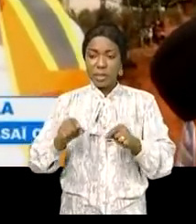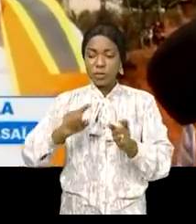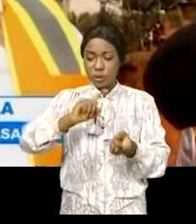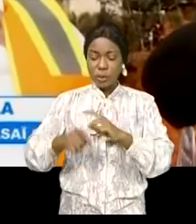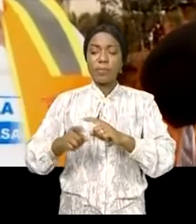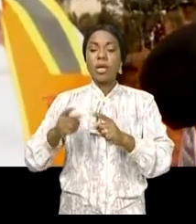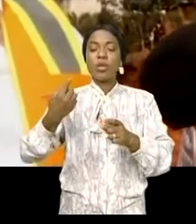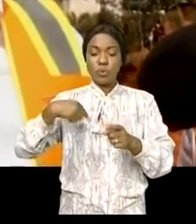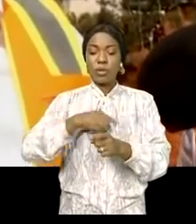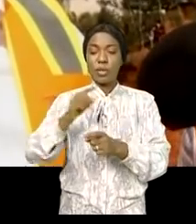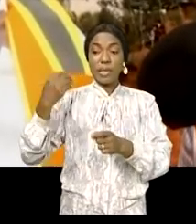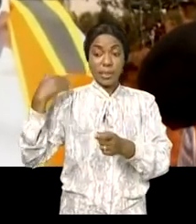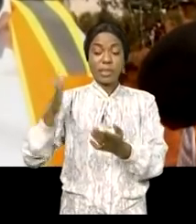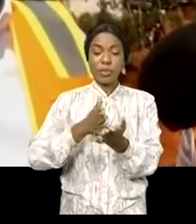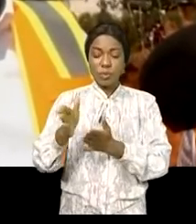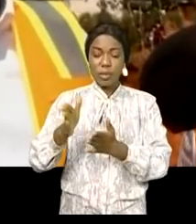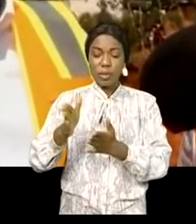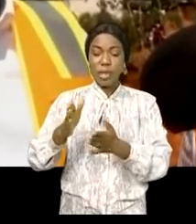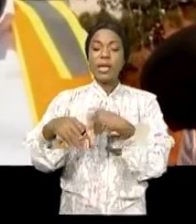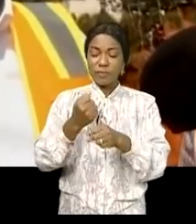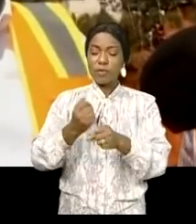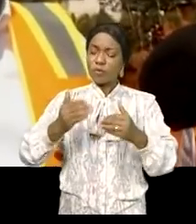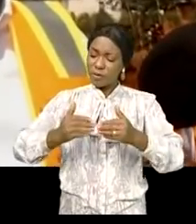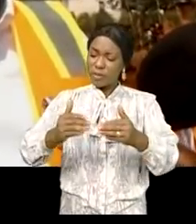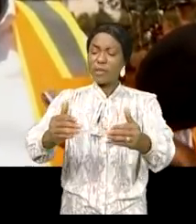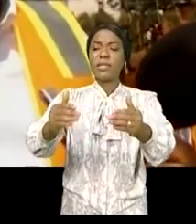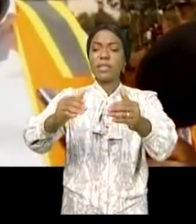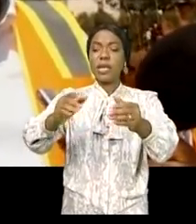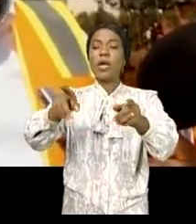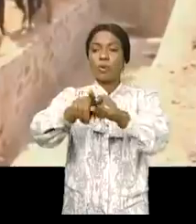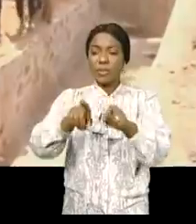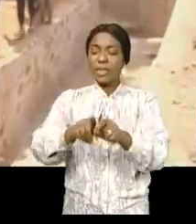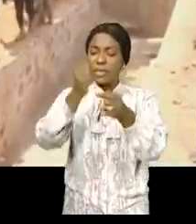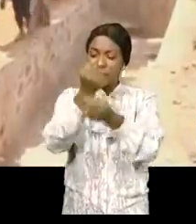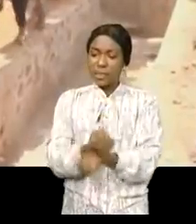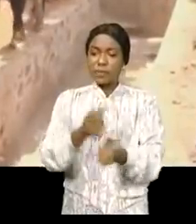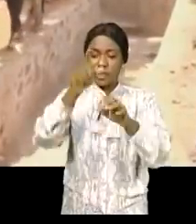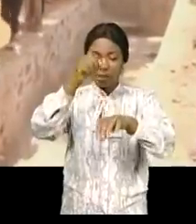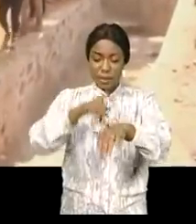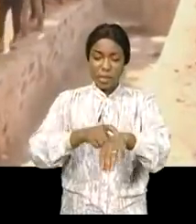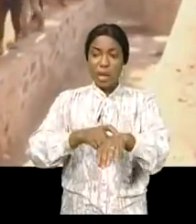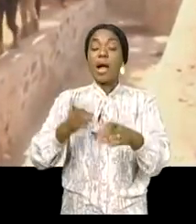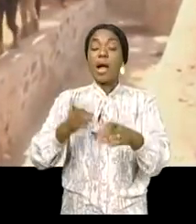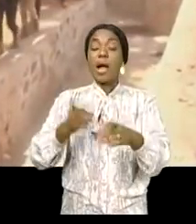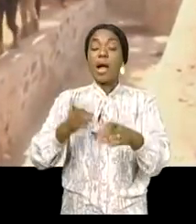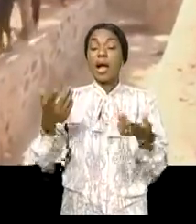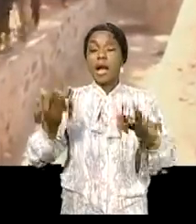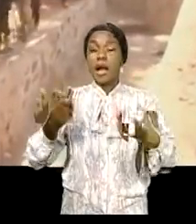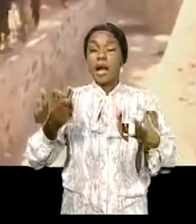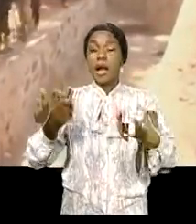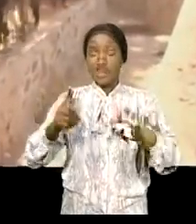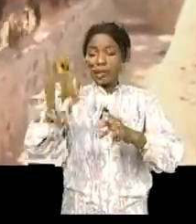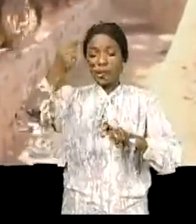droit. Qu'ils se rassurent que ces travaux seront exécutés dans le respect des normes. Au terme de cette visite, la gouverneure